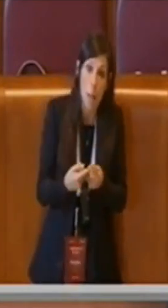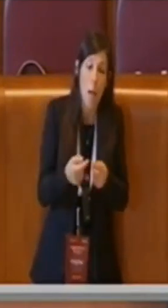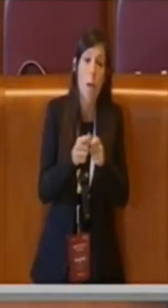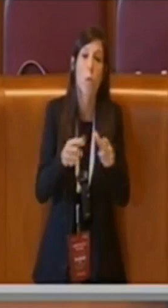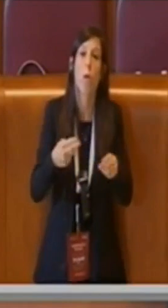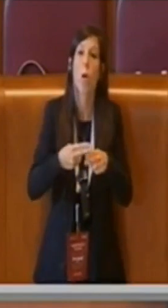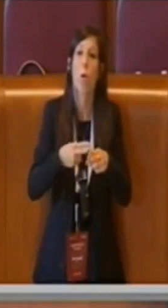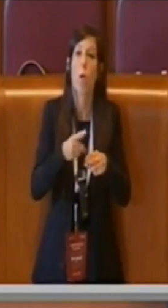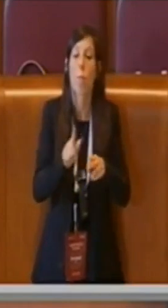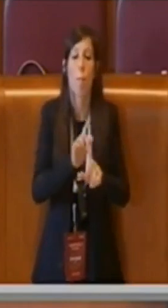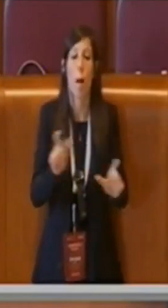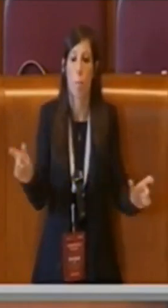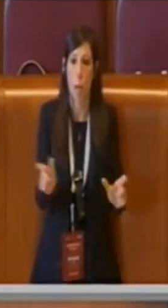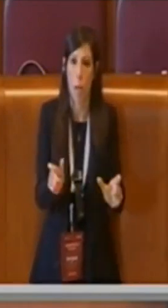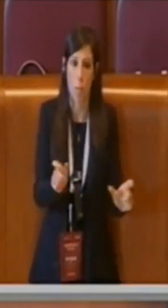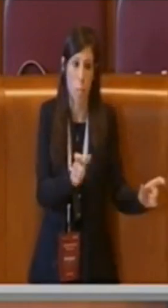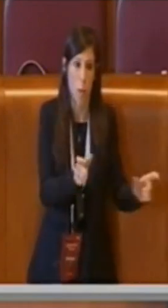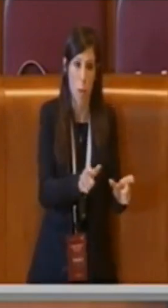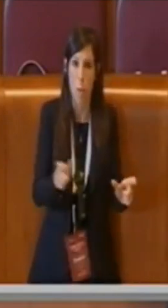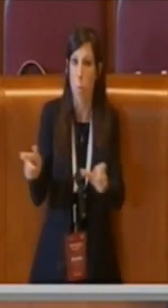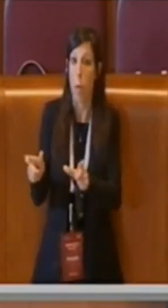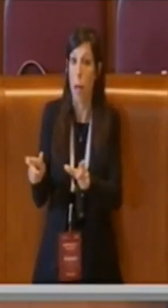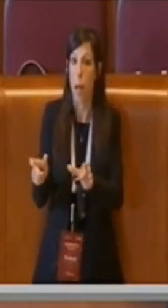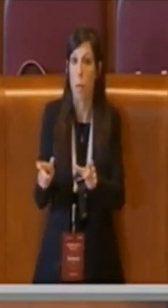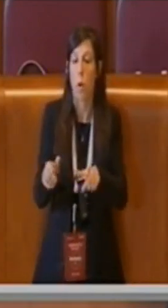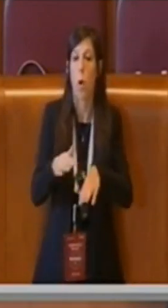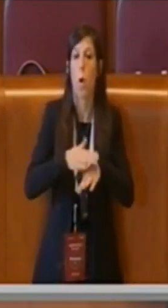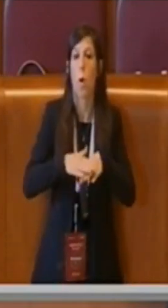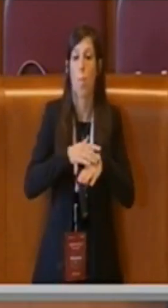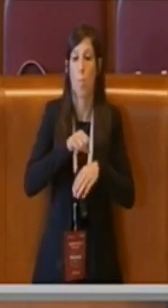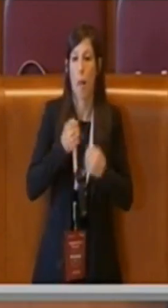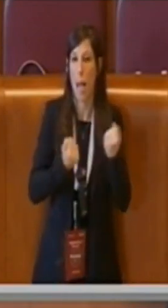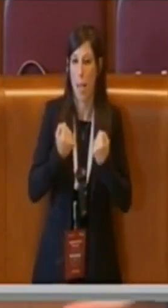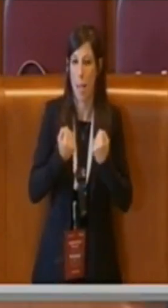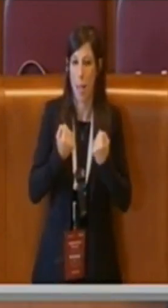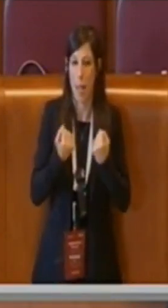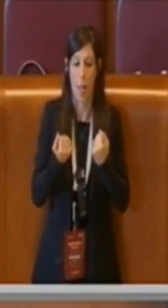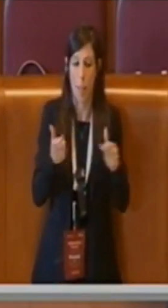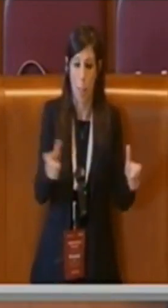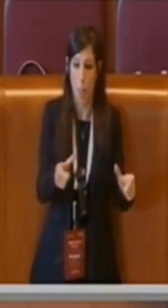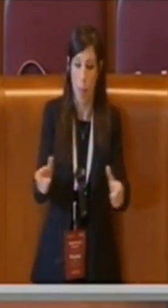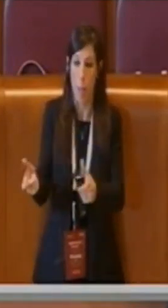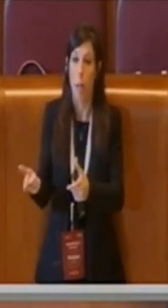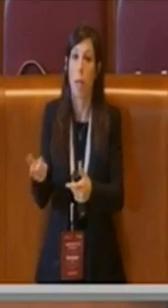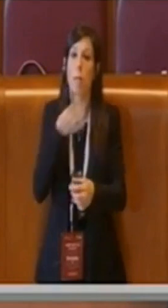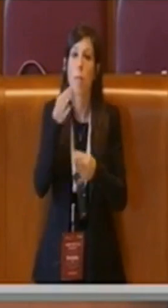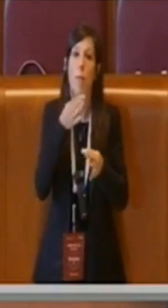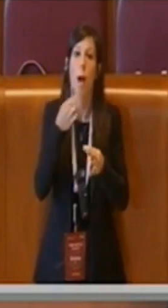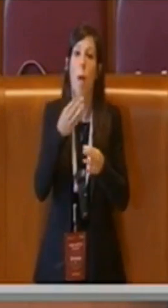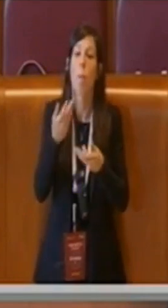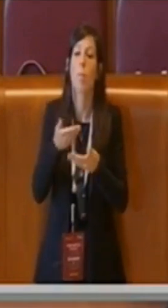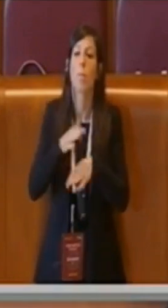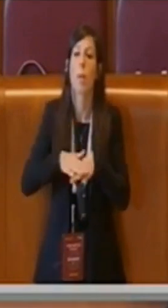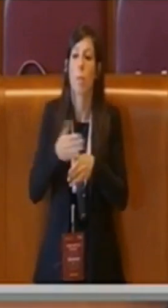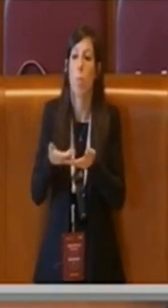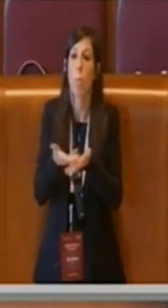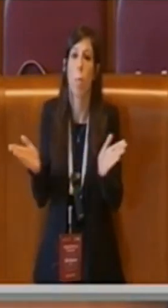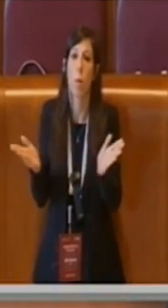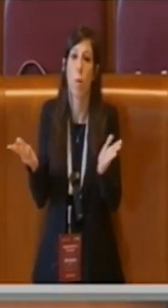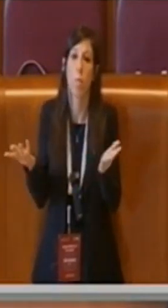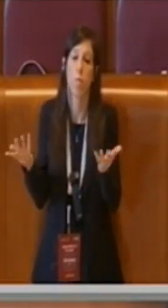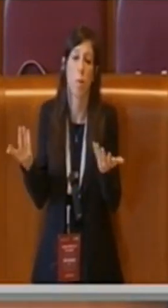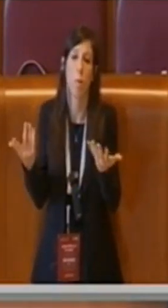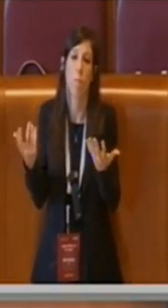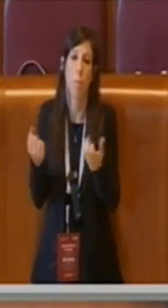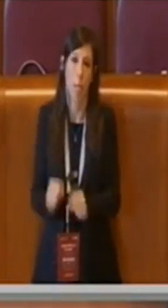dei freni, non ha mai contenuto il mezzo privato, e tutto questo chiaramente a sfavore del trasporto pubblico. Quindi, per dire che